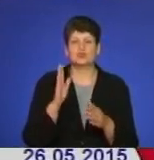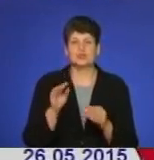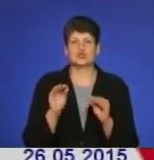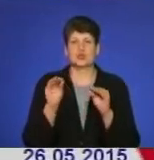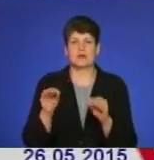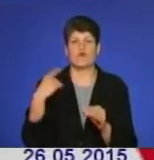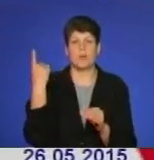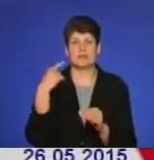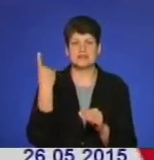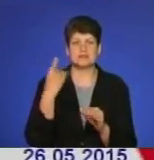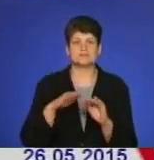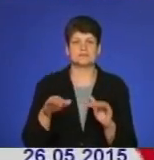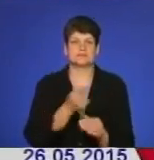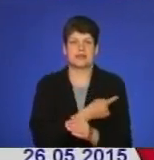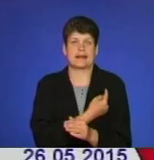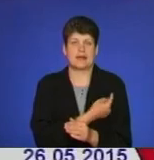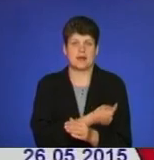обласній лікарні, і